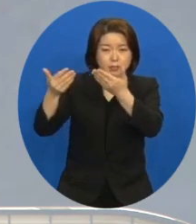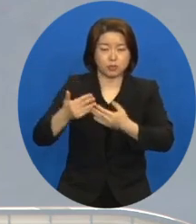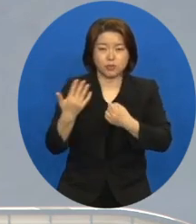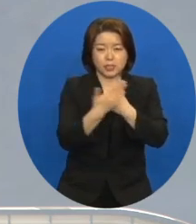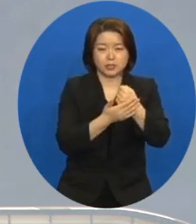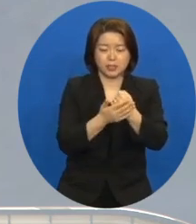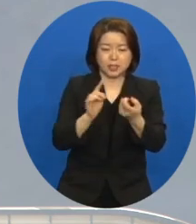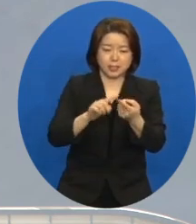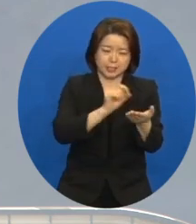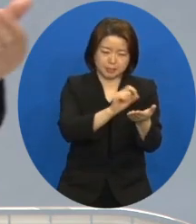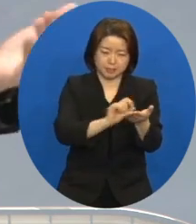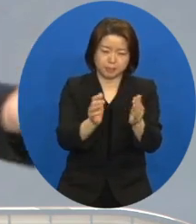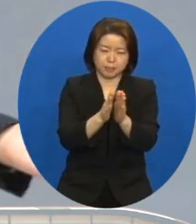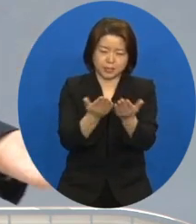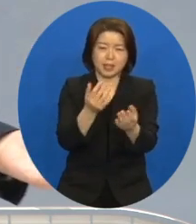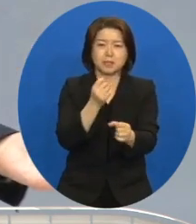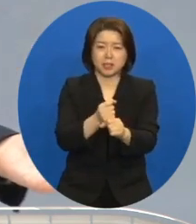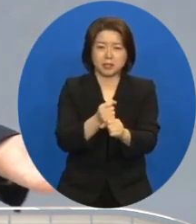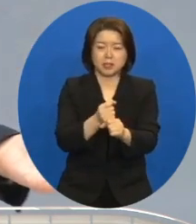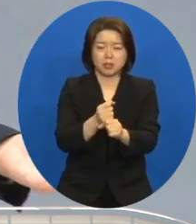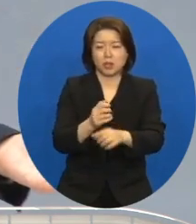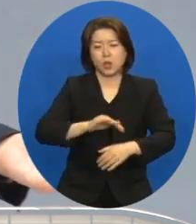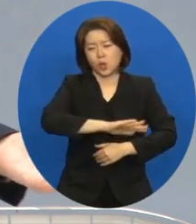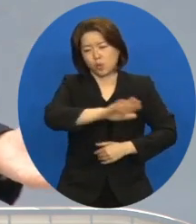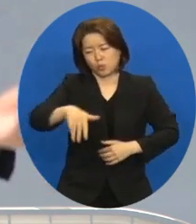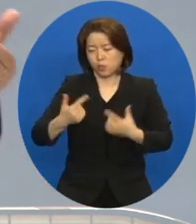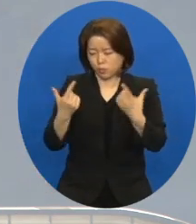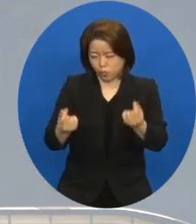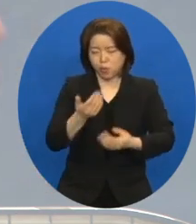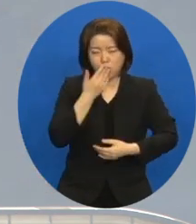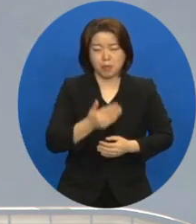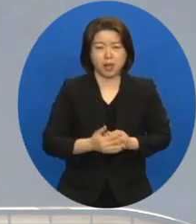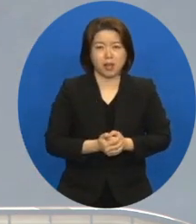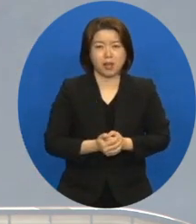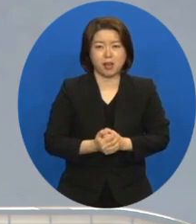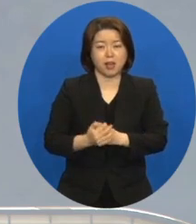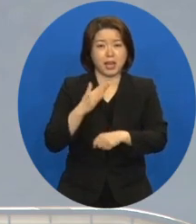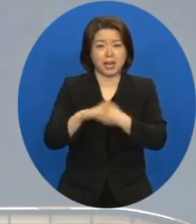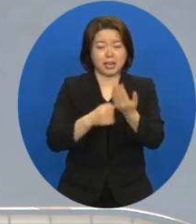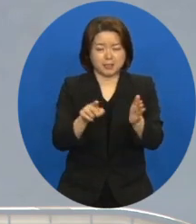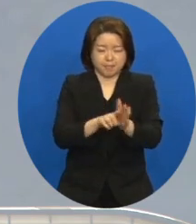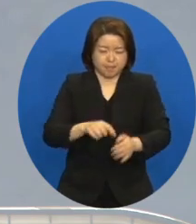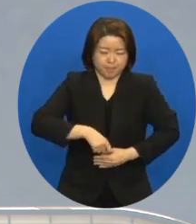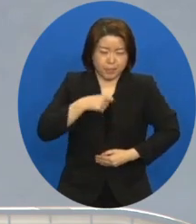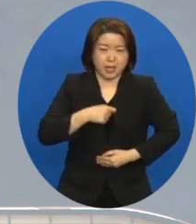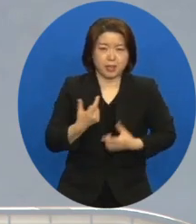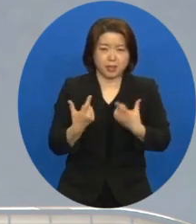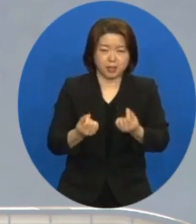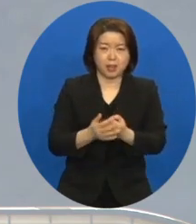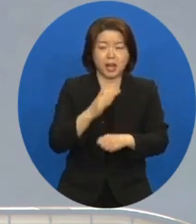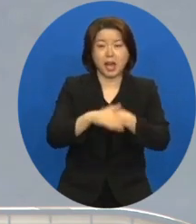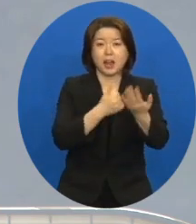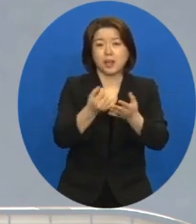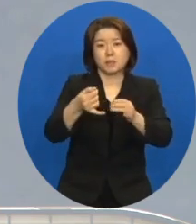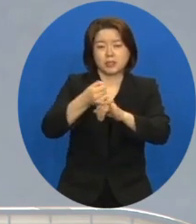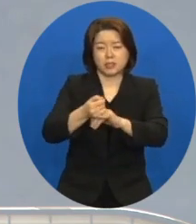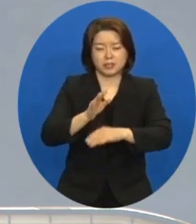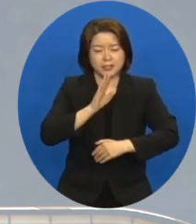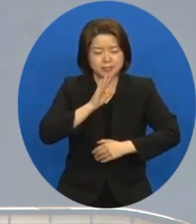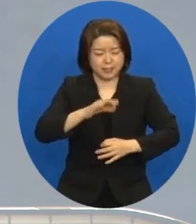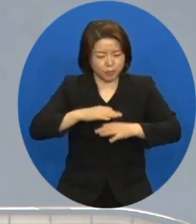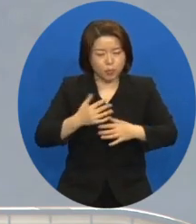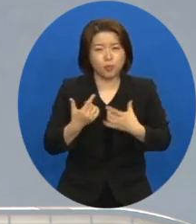거예요. 우리도 그렇게 해야 돼요. 하나님은 신실하세요. 하나님의 약속은 너무